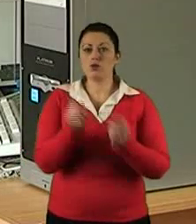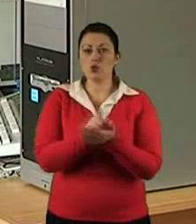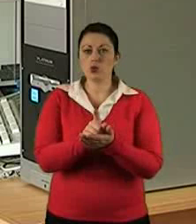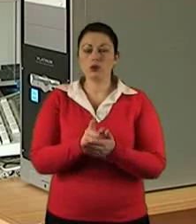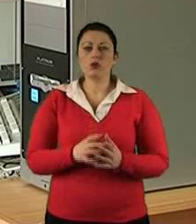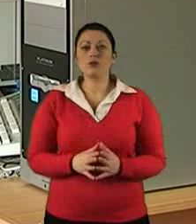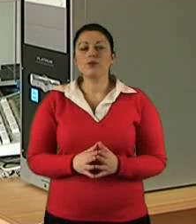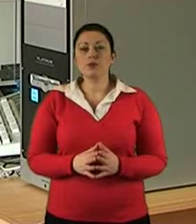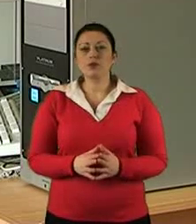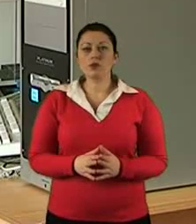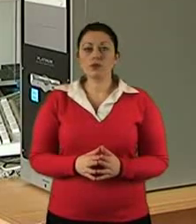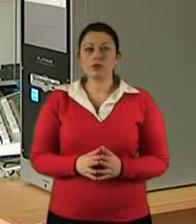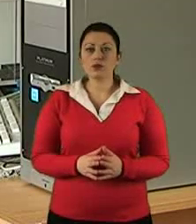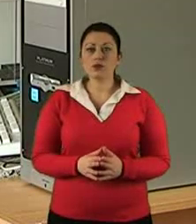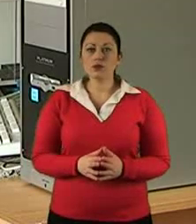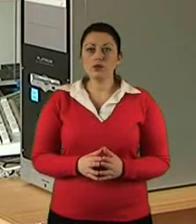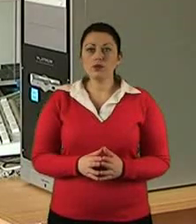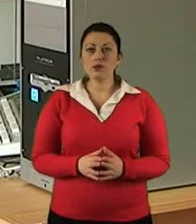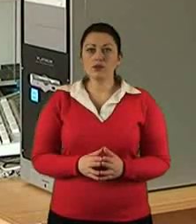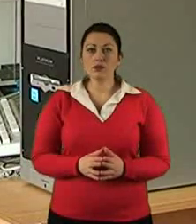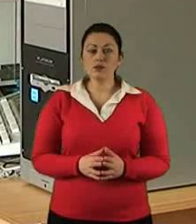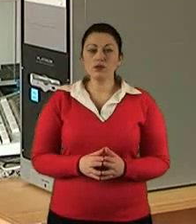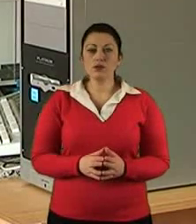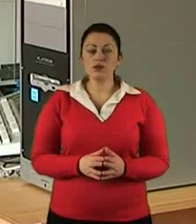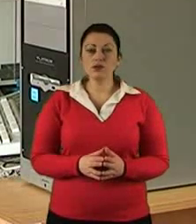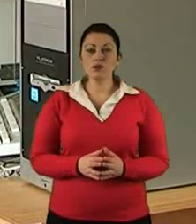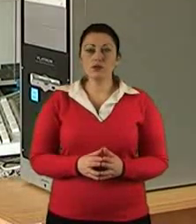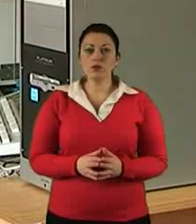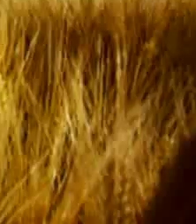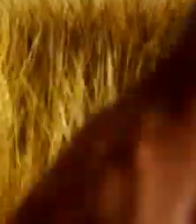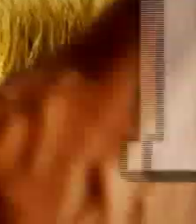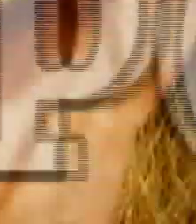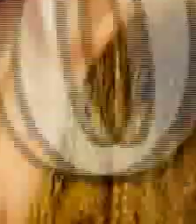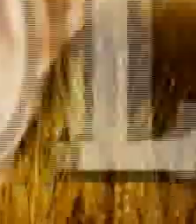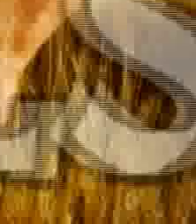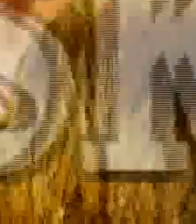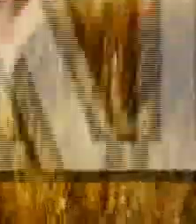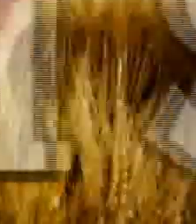specjalistów w zakresie żywienia to dla właścicieli ferm podstawa sukcesu.